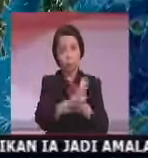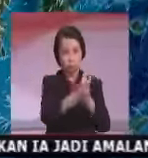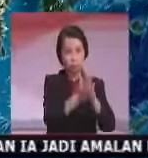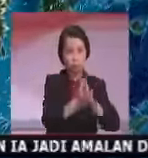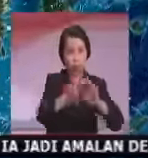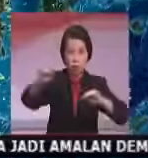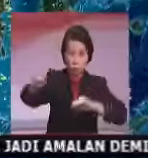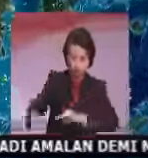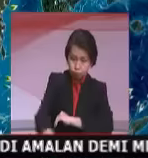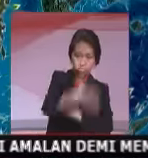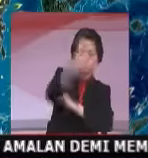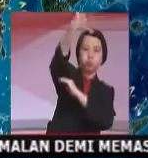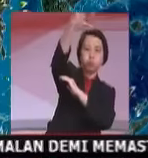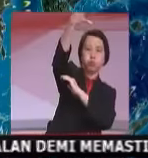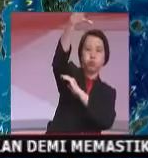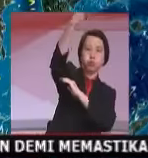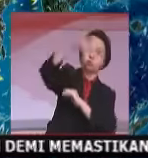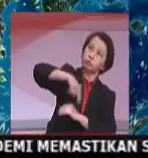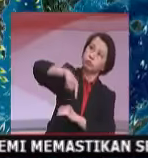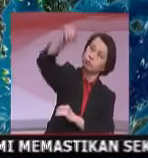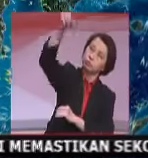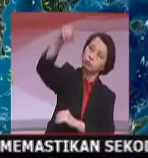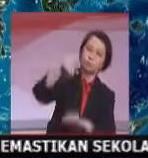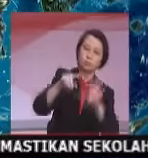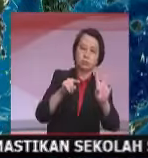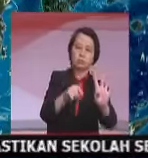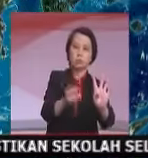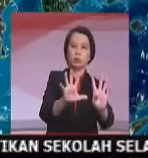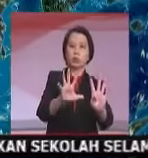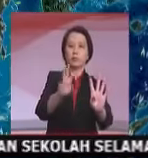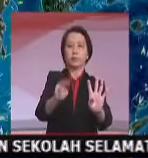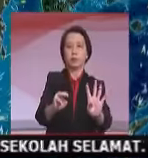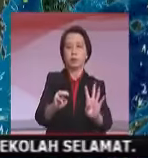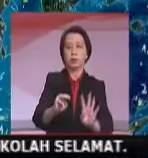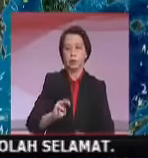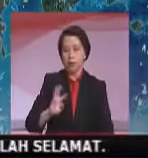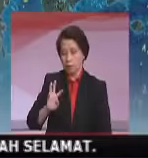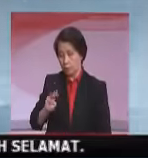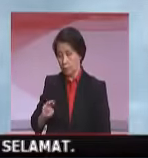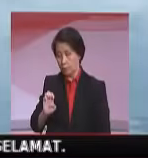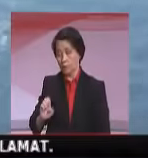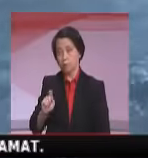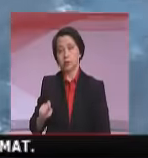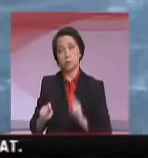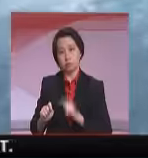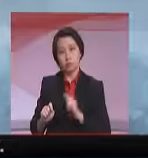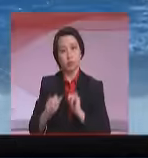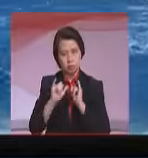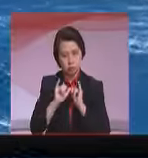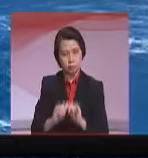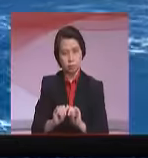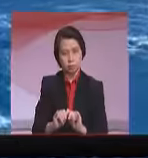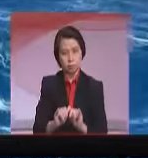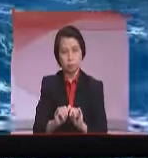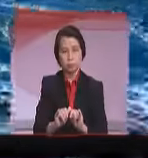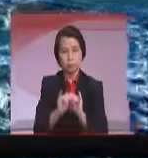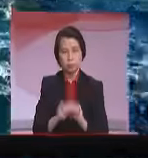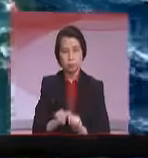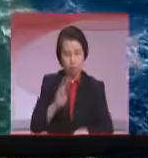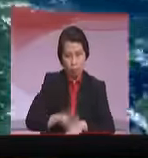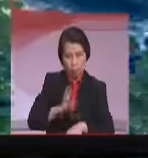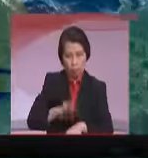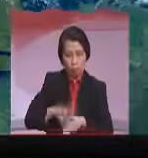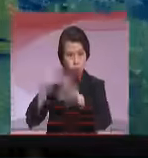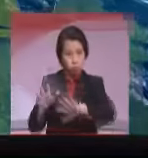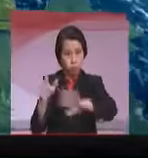menyebabkan ketinggian ombak mencecah sehingga 4.5 meter. Oleh itu, Jabatan Meteorologi Malaysia masih lagi mengekalkan amaran